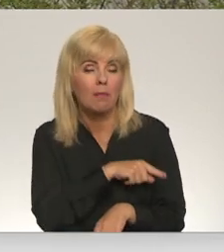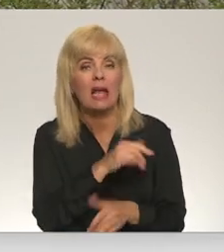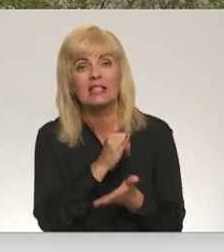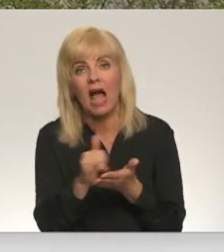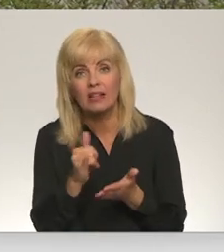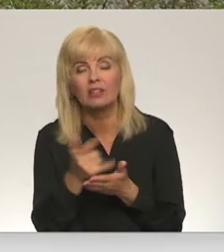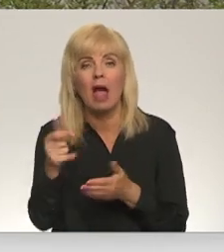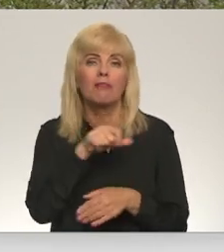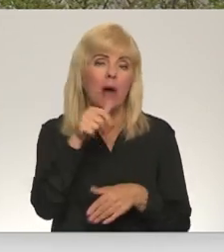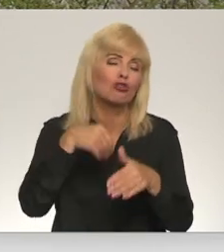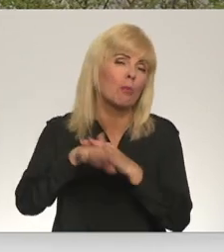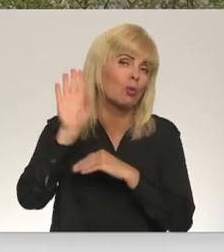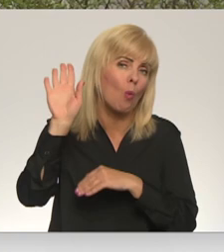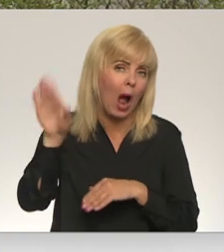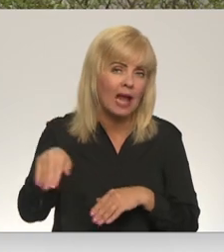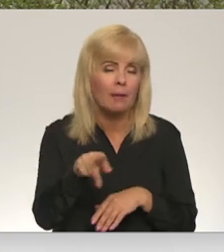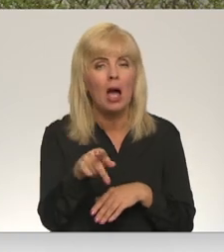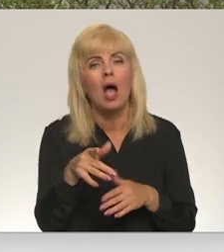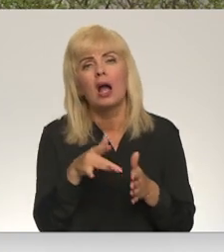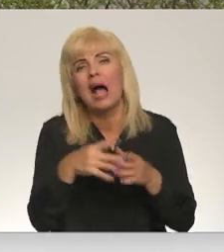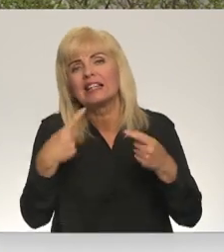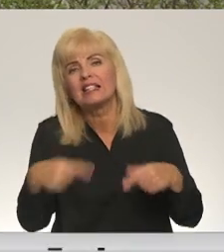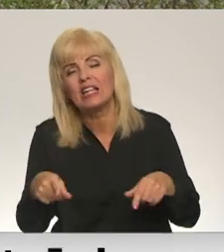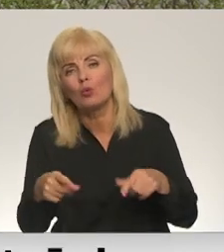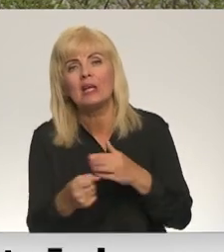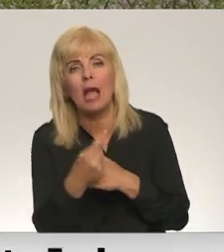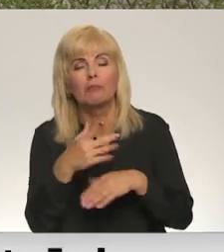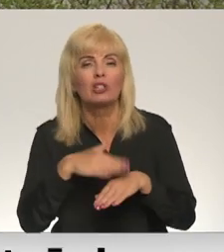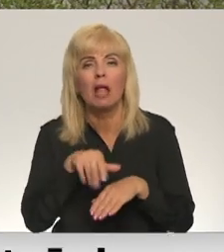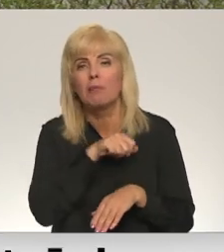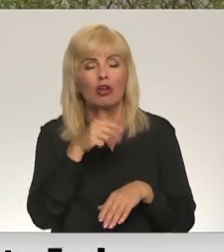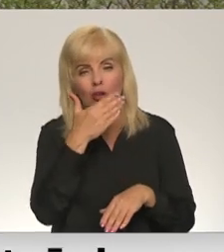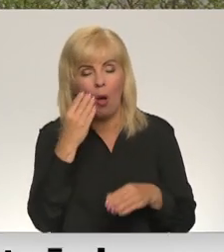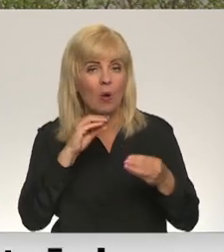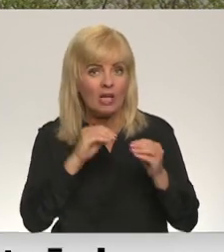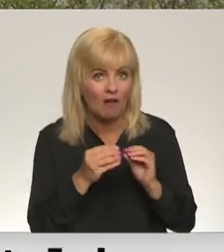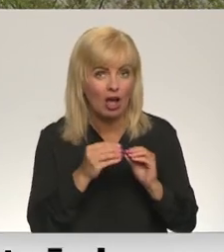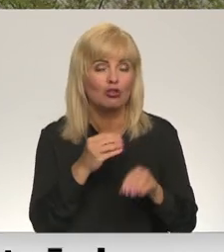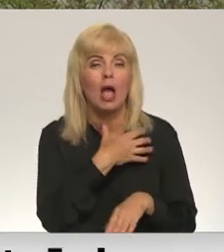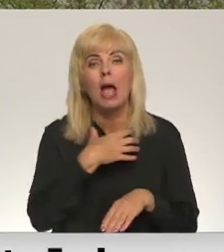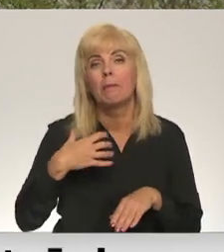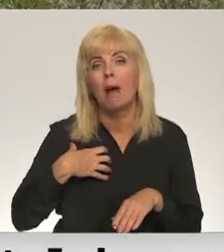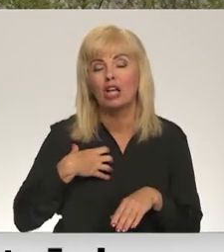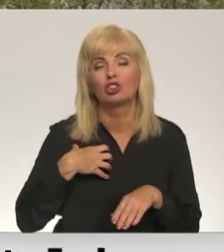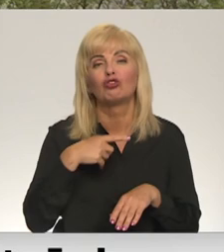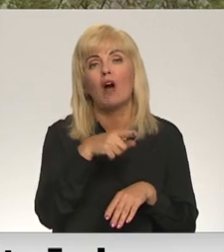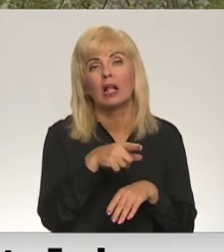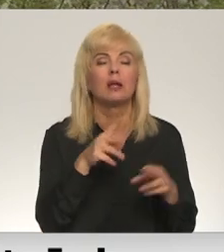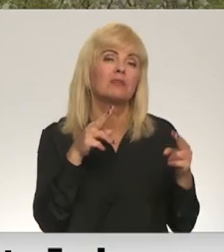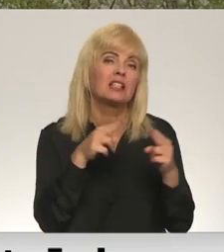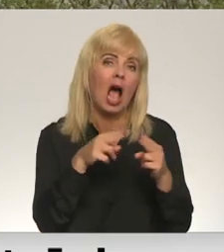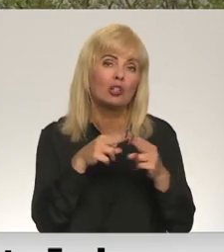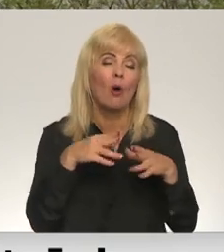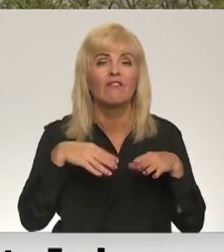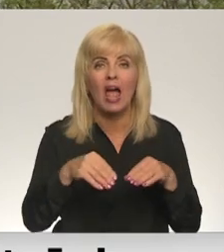vai vienkārši kaut kāda iemesla dēļ nav pamanījuši, vai kā, pašvaldība sazinoties, tad